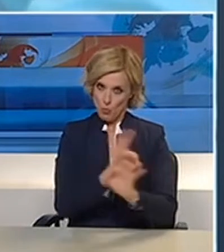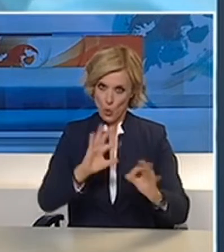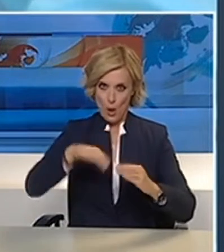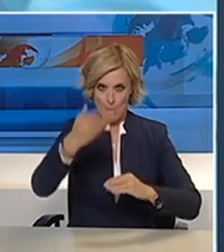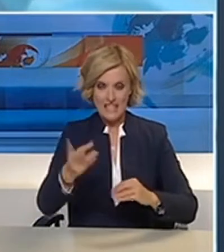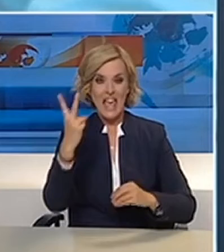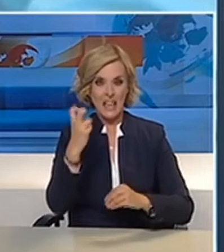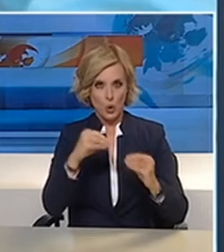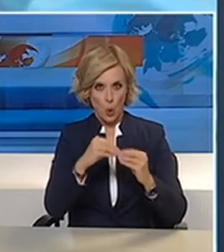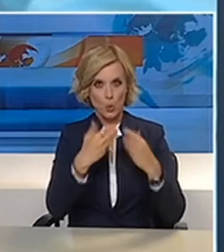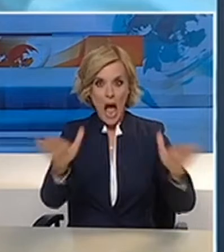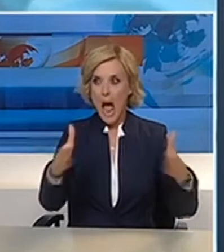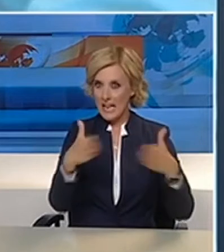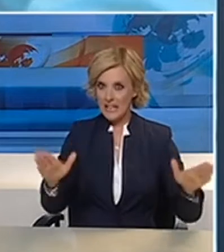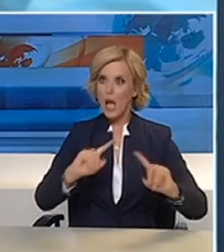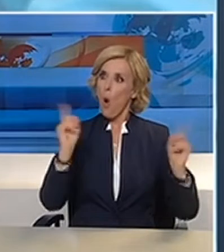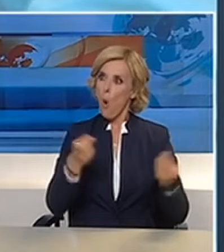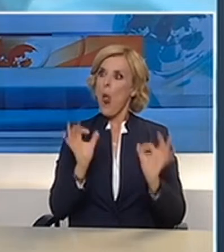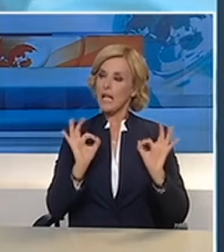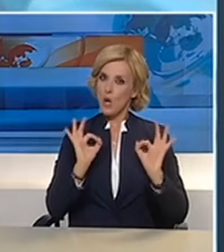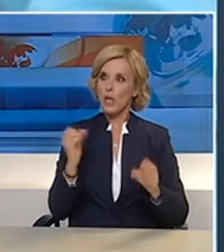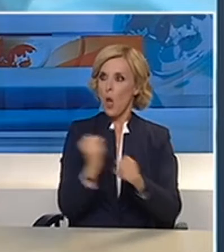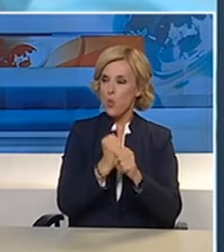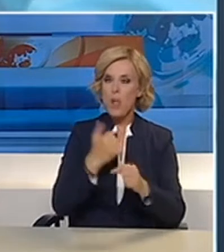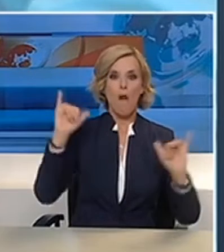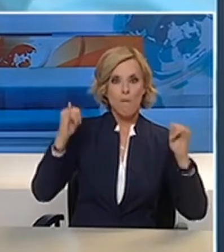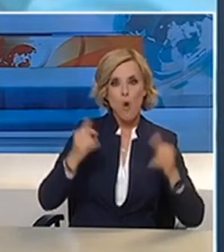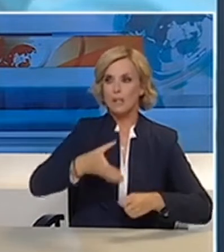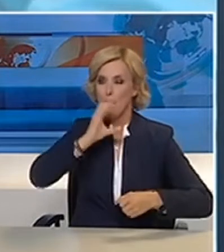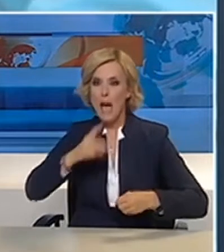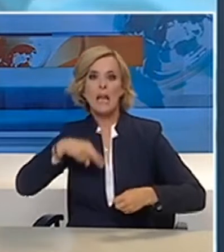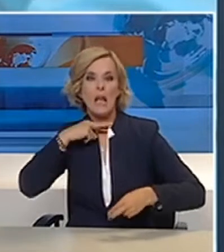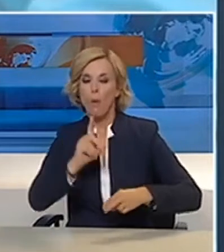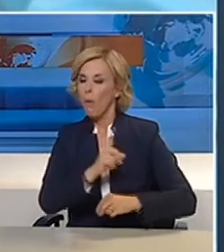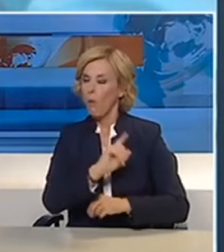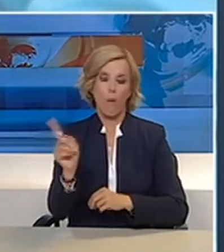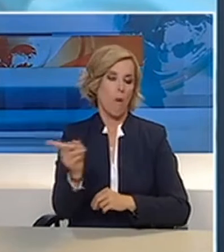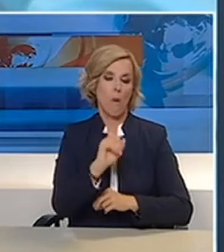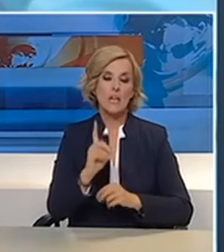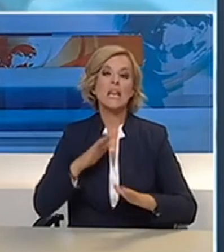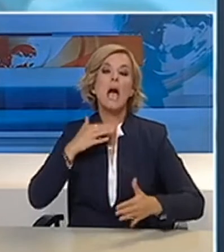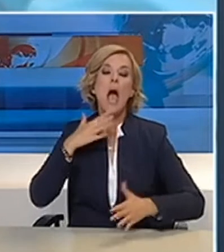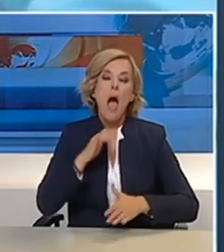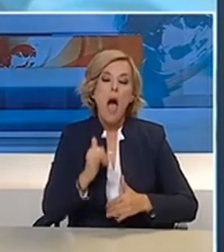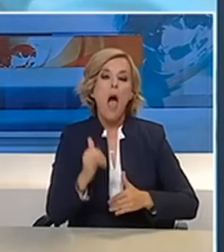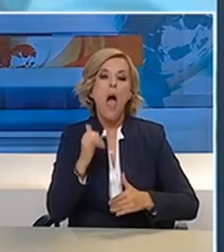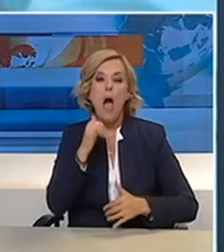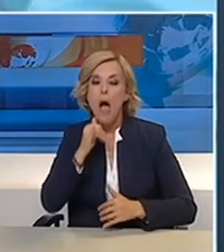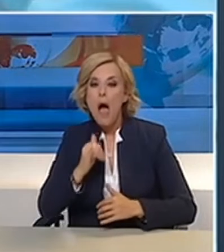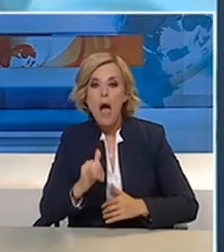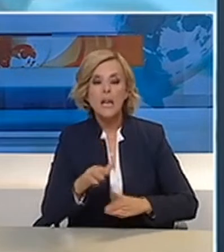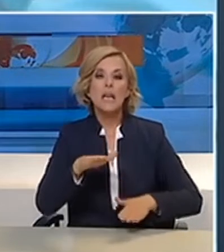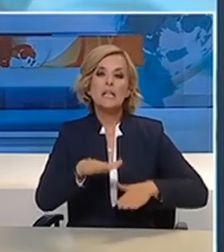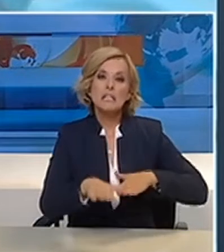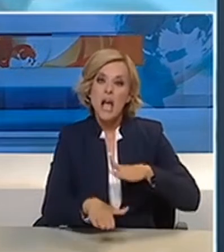γνώριμους ρυθμούς. Η επιστροφή θα είναι σταδιακή και βέβαια πρέπει να είναι ξεκάθαρο ότι η σταδιακή άρση των μέτρων δεν σημαίνει ότι θα σταματήσουμε να